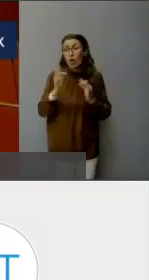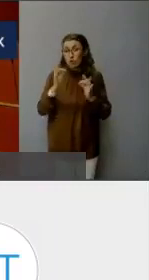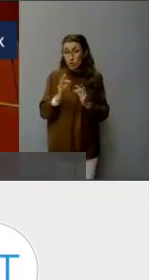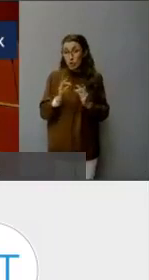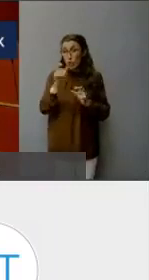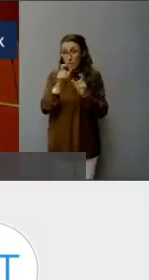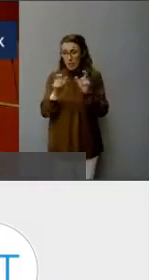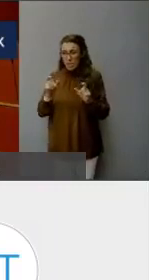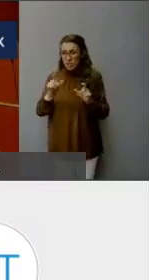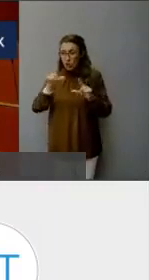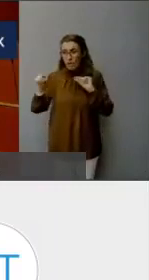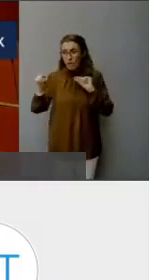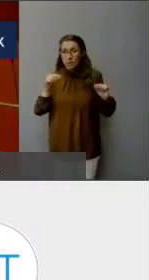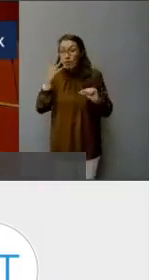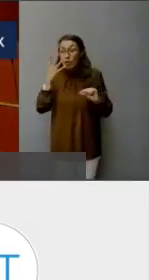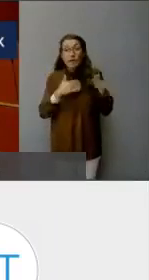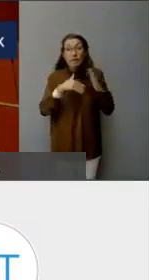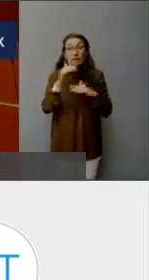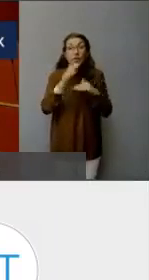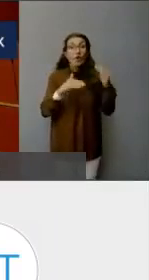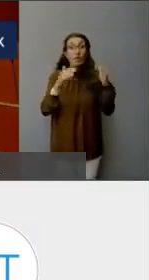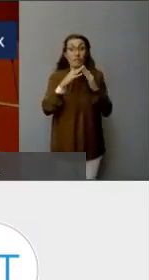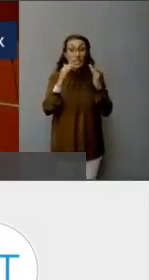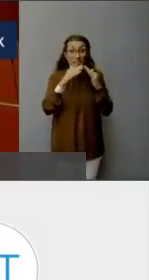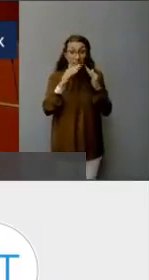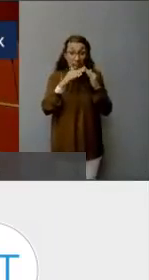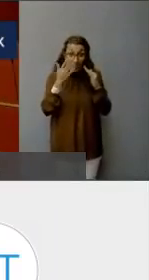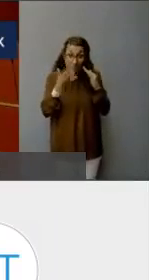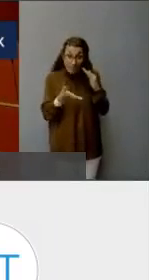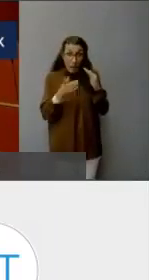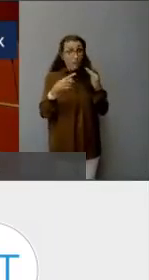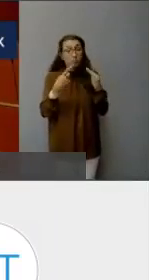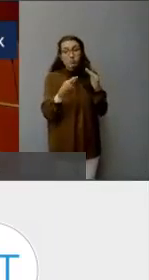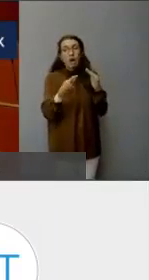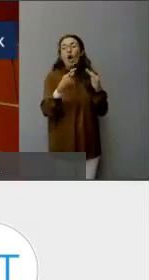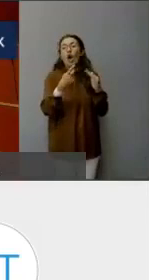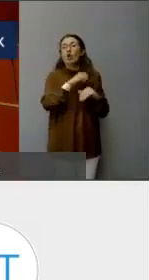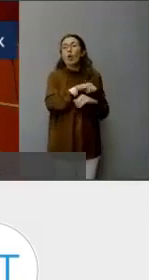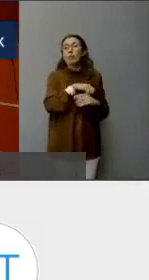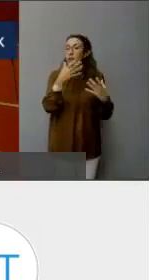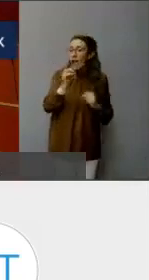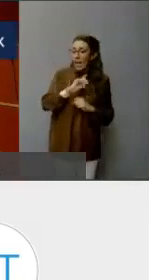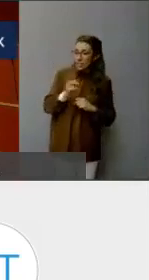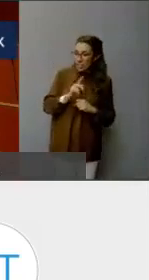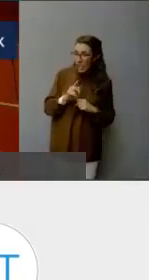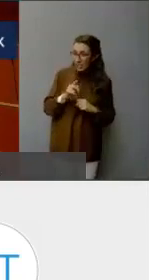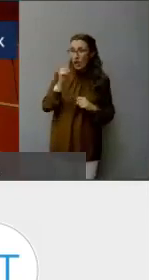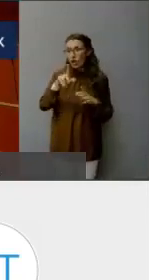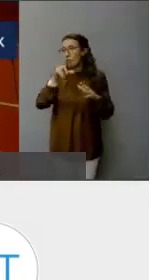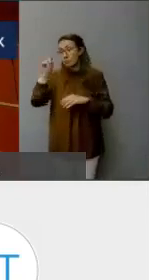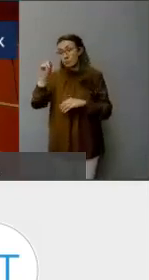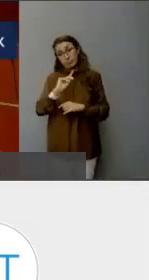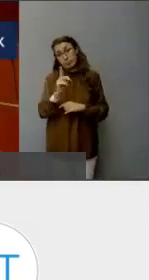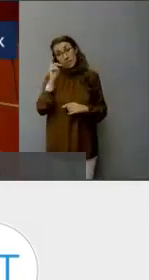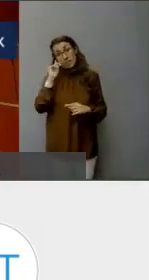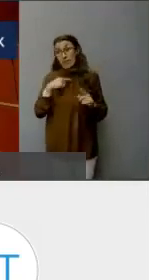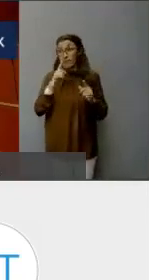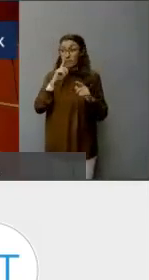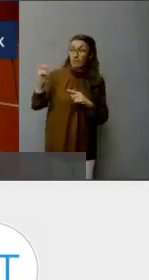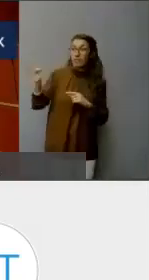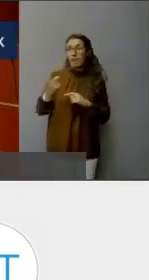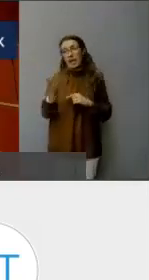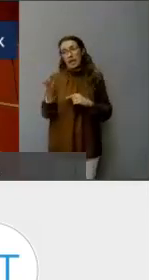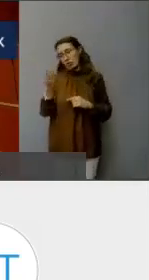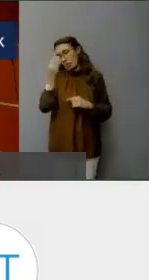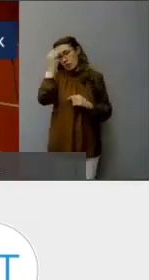villetta e gliel'ha fatta costruire non c'è nessuno propria mente portate uno è ubriaco problemi ma il vero problema è